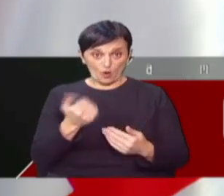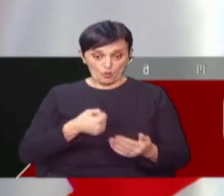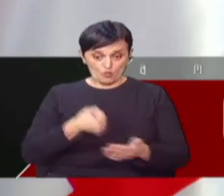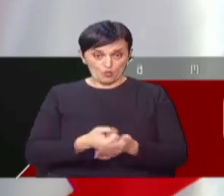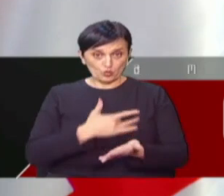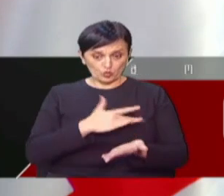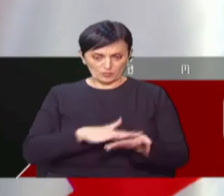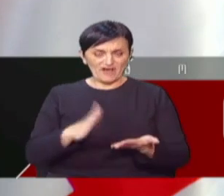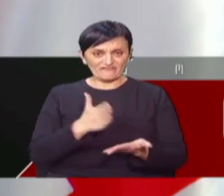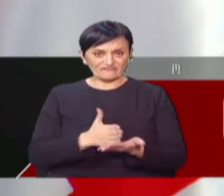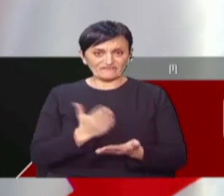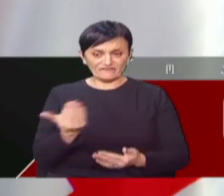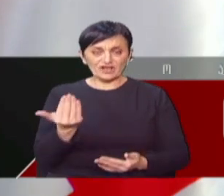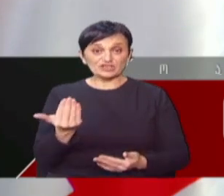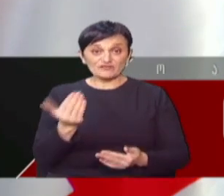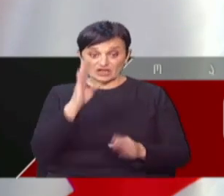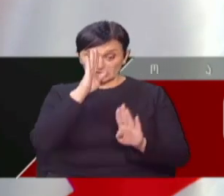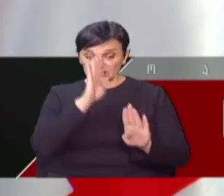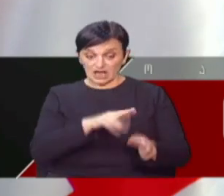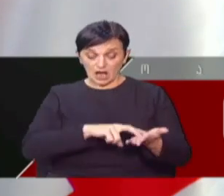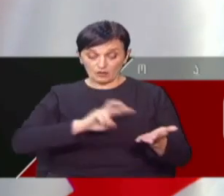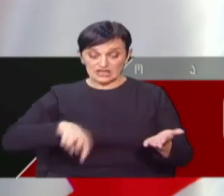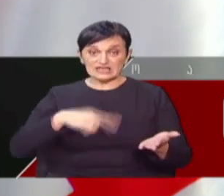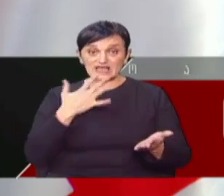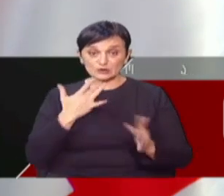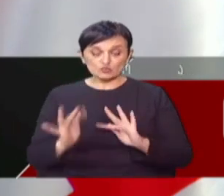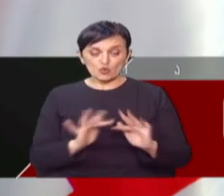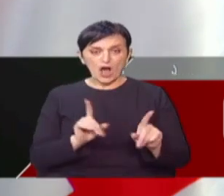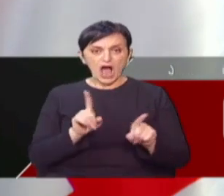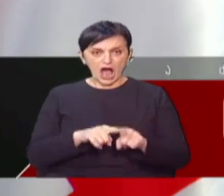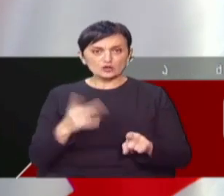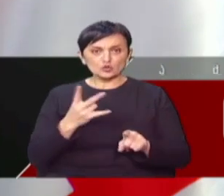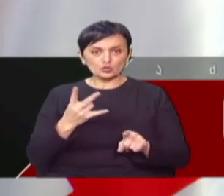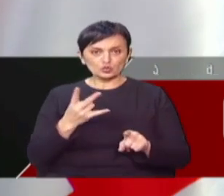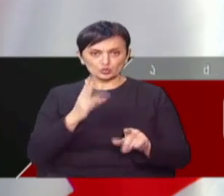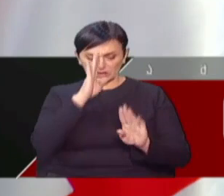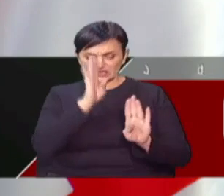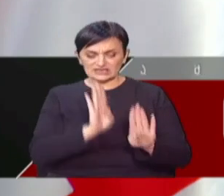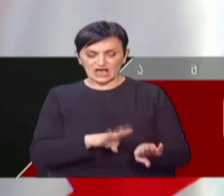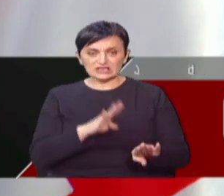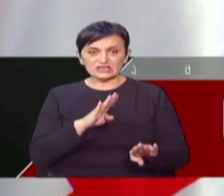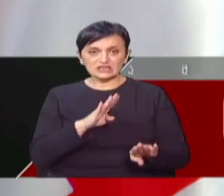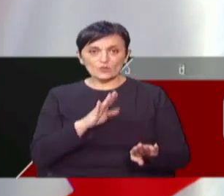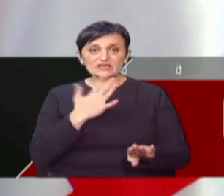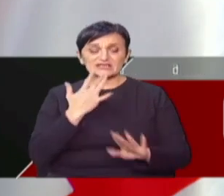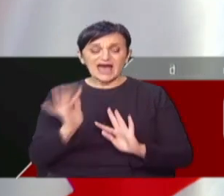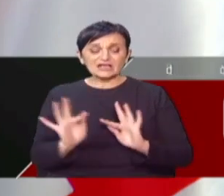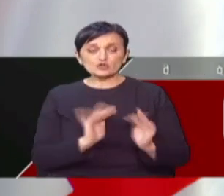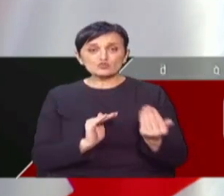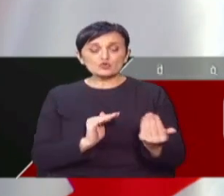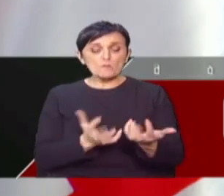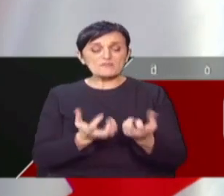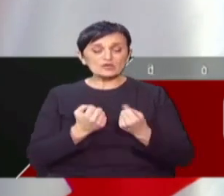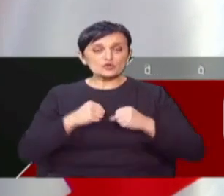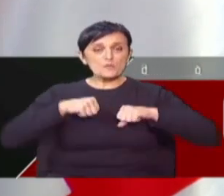de kulspele bi. Maşin tut koyun radgan data ot nacionaluri mozraoba. Asa be unda data ot nacionaluri mandat mozraobit